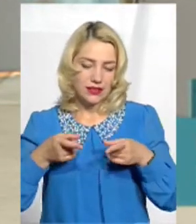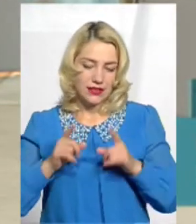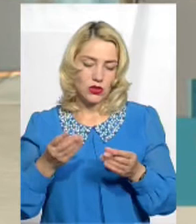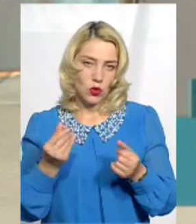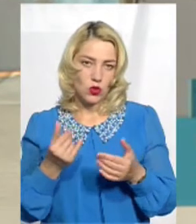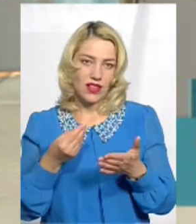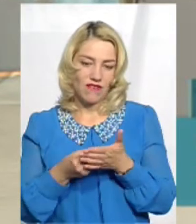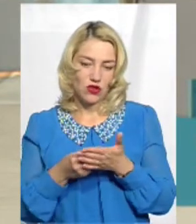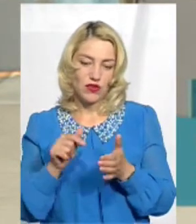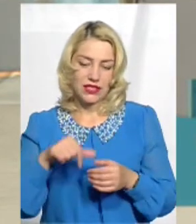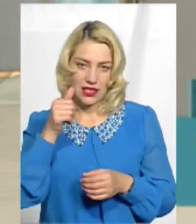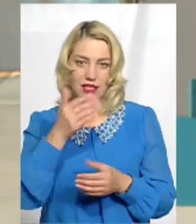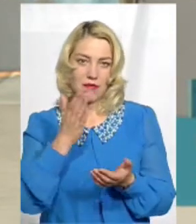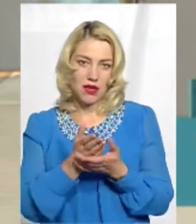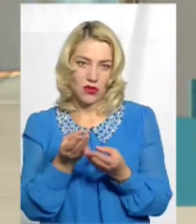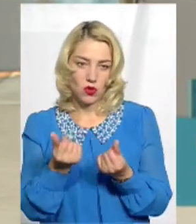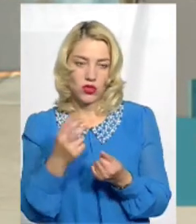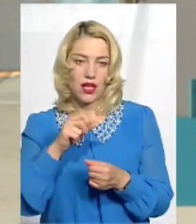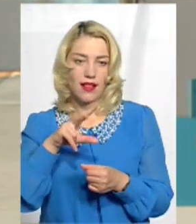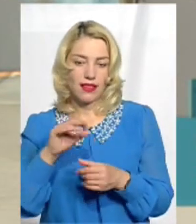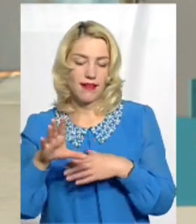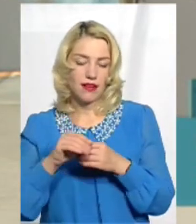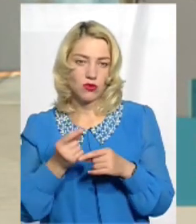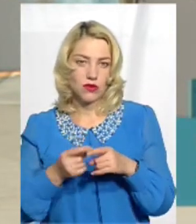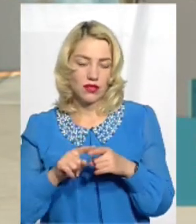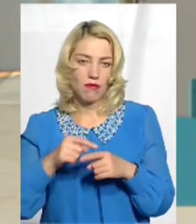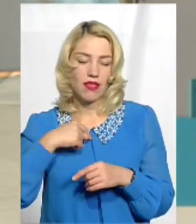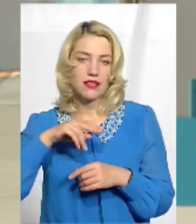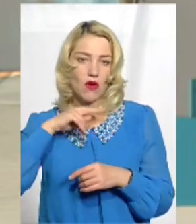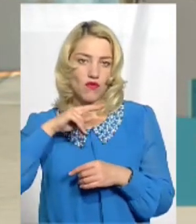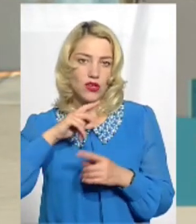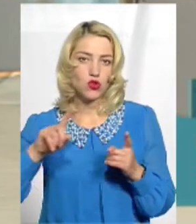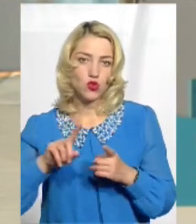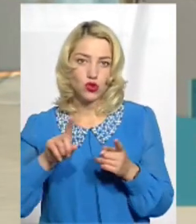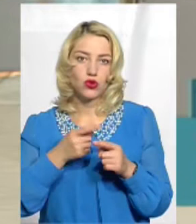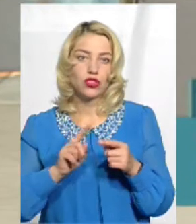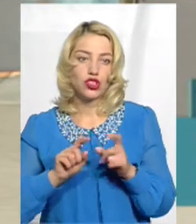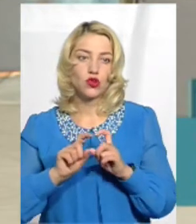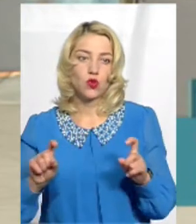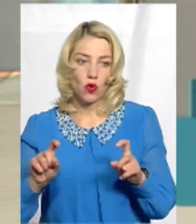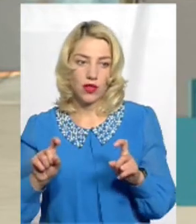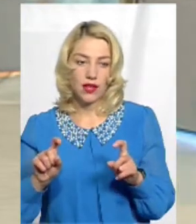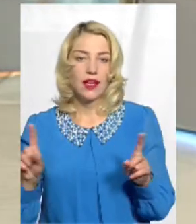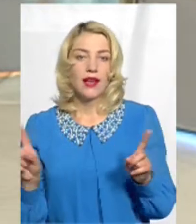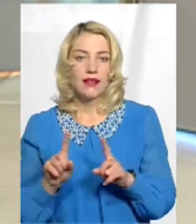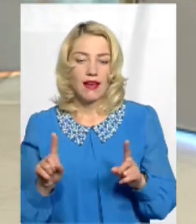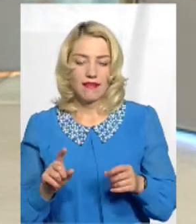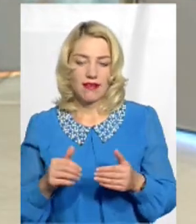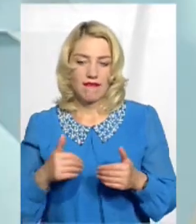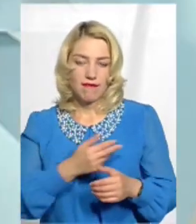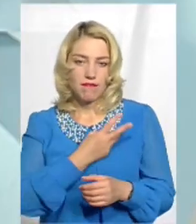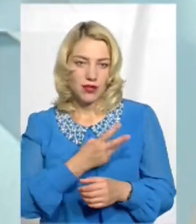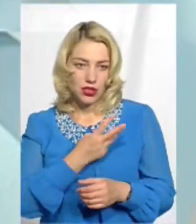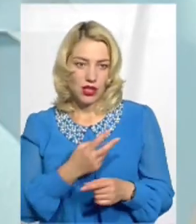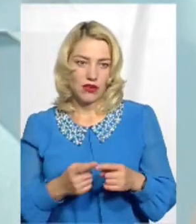має ці кошти. Але разом з тим я зауважу, що і ті школи, які висловили бажання